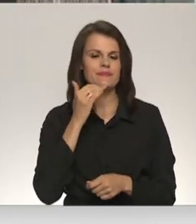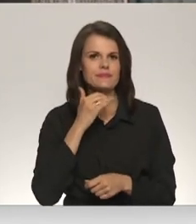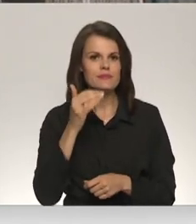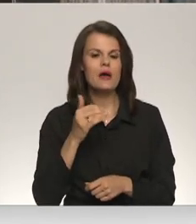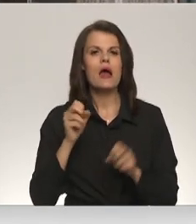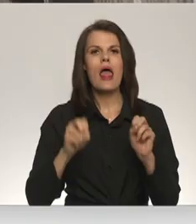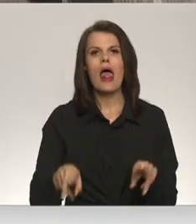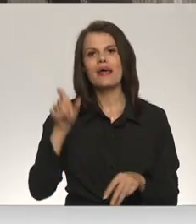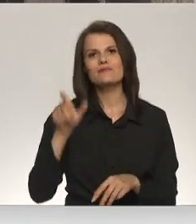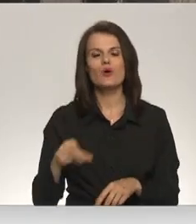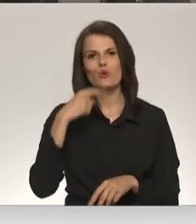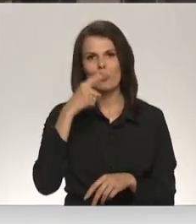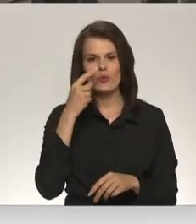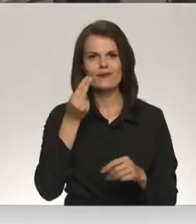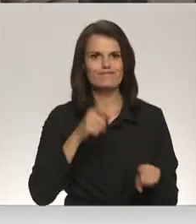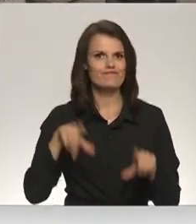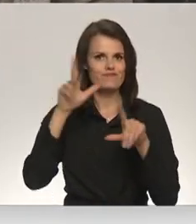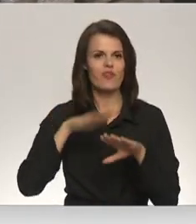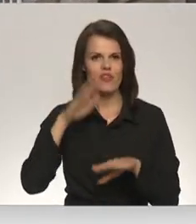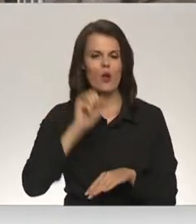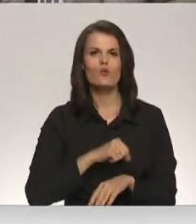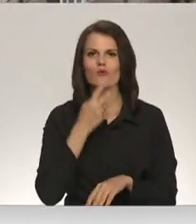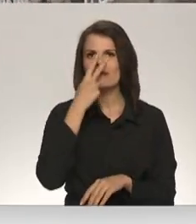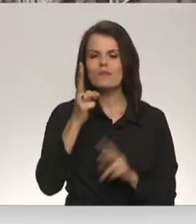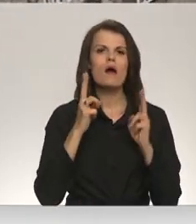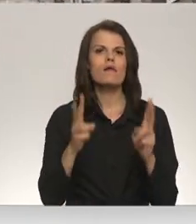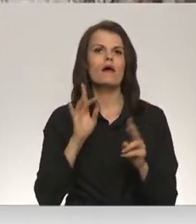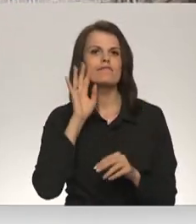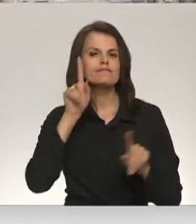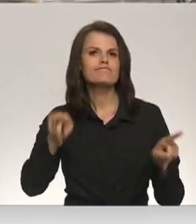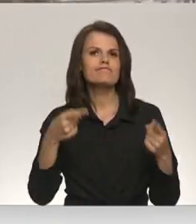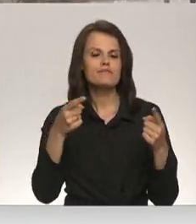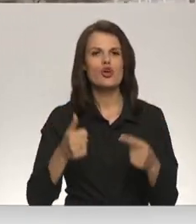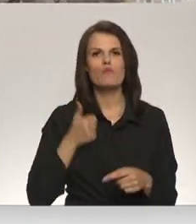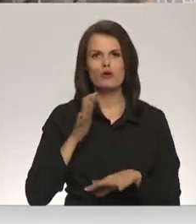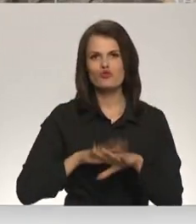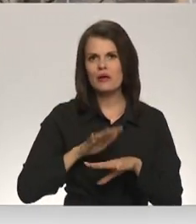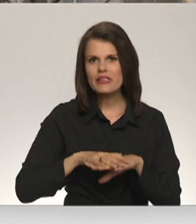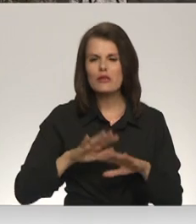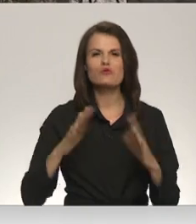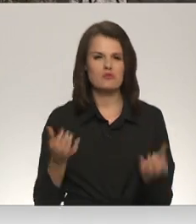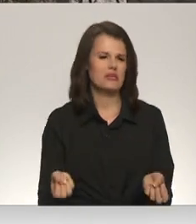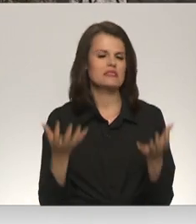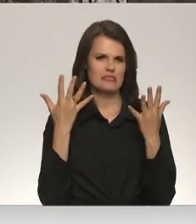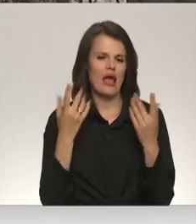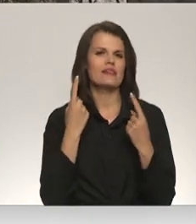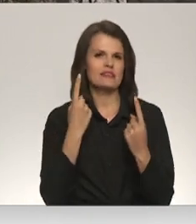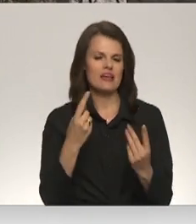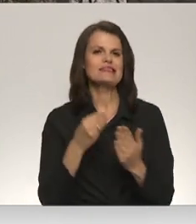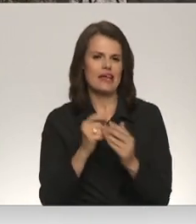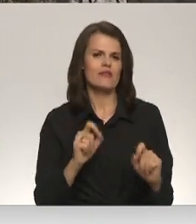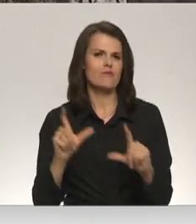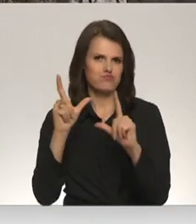Eksperti norāda, ka inflācijas pieauguma dēļ grūti prognozēt, kā attīstīsies nekustamā īpašuma tirgus. Taču viens gan esot skaidrs – cenas